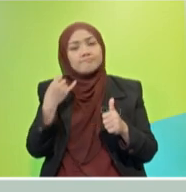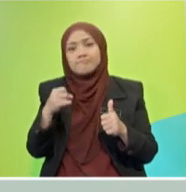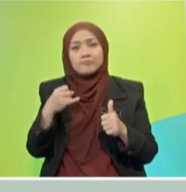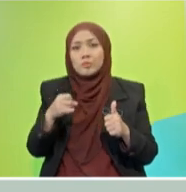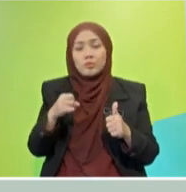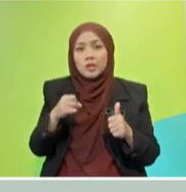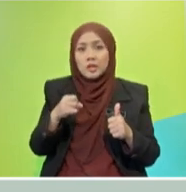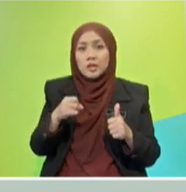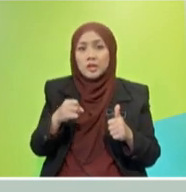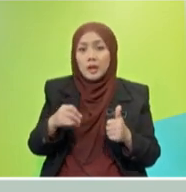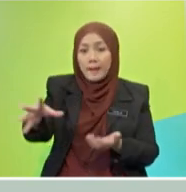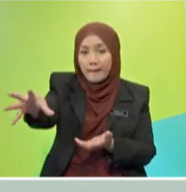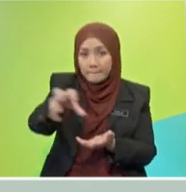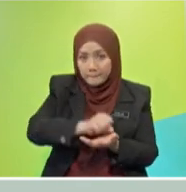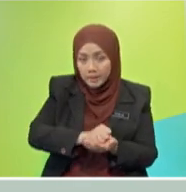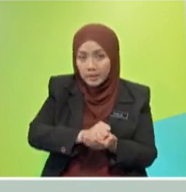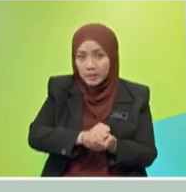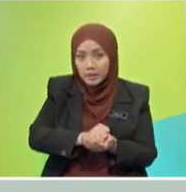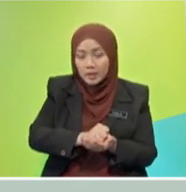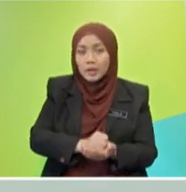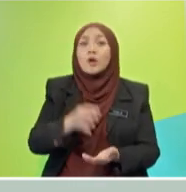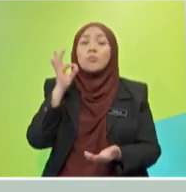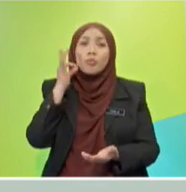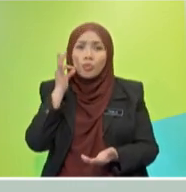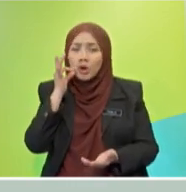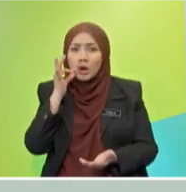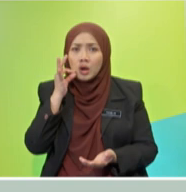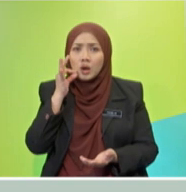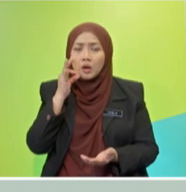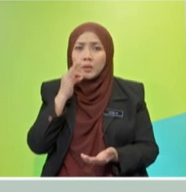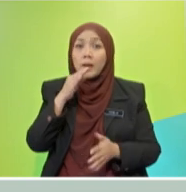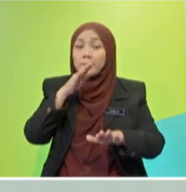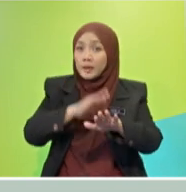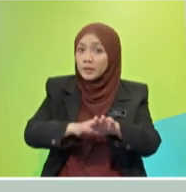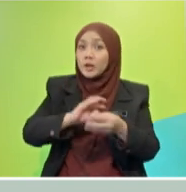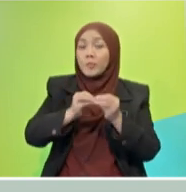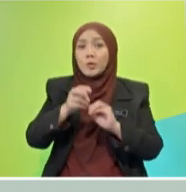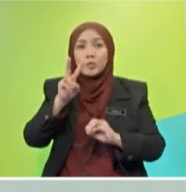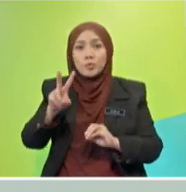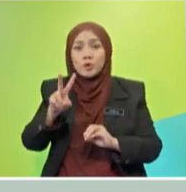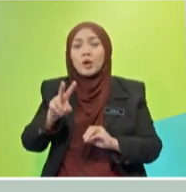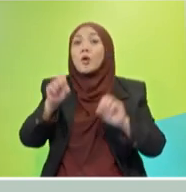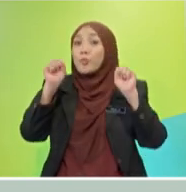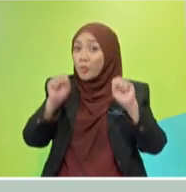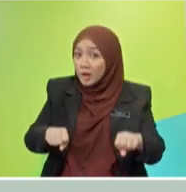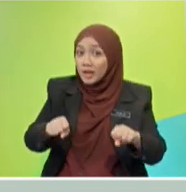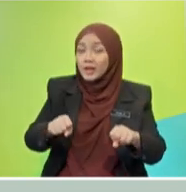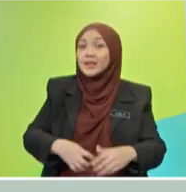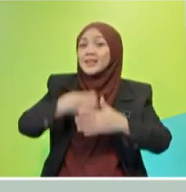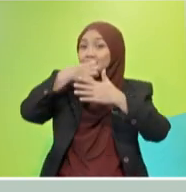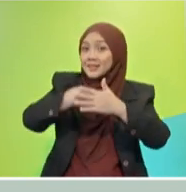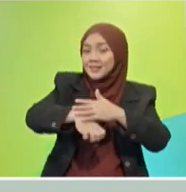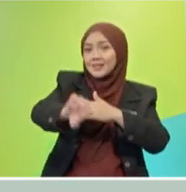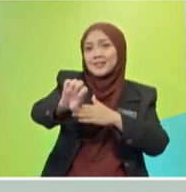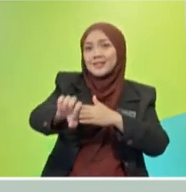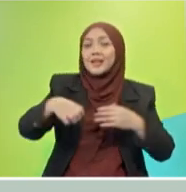Sebab Dia belum masak Oke buah pada Intens kematangan kedua sesuai dieksport supaya dia baru Masa